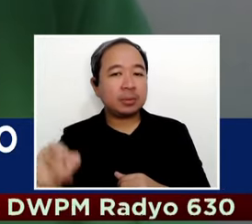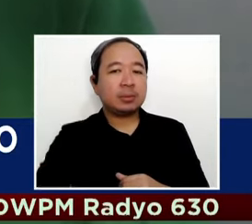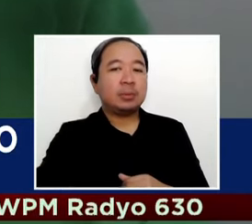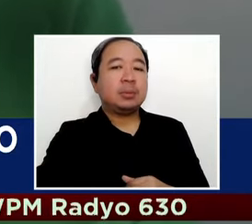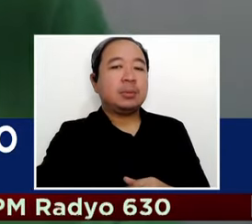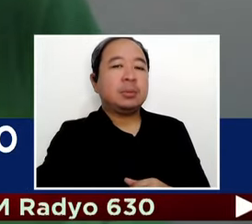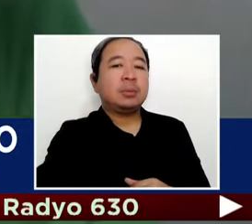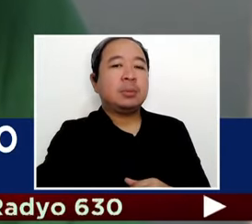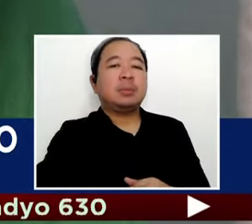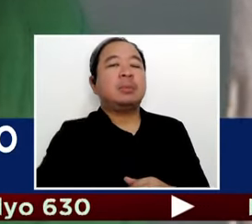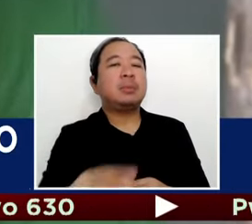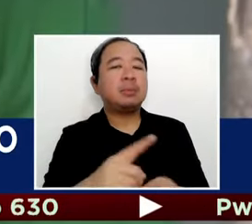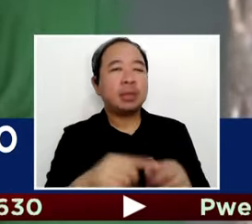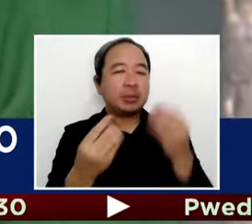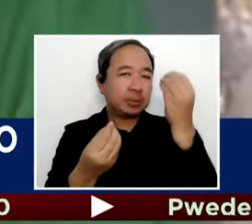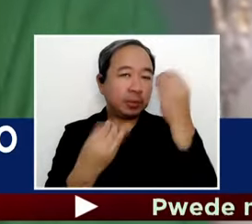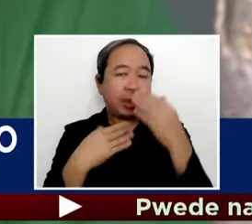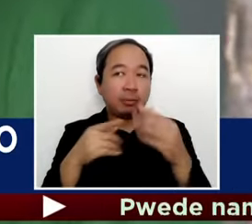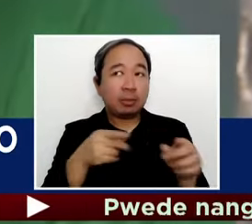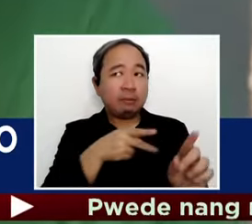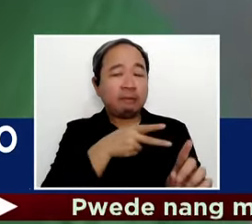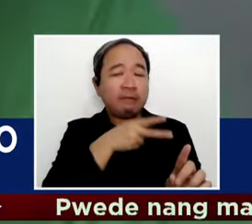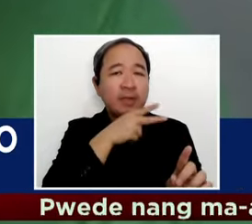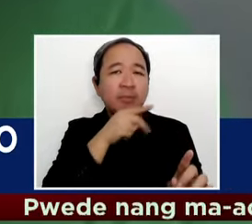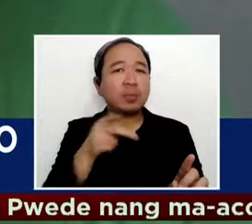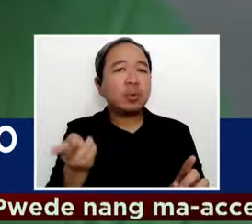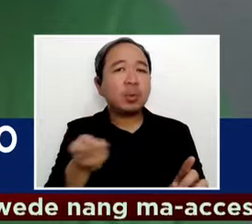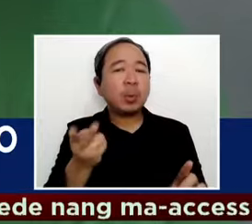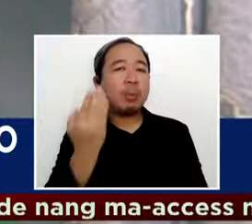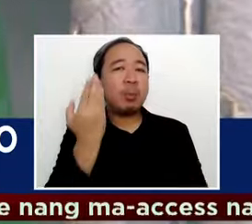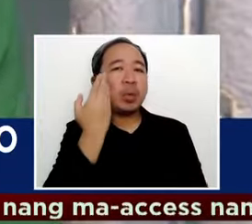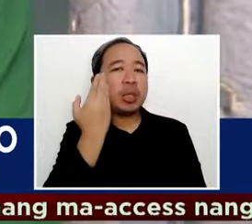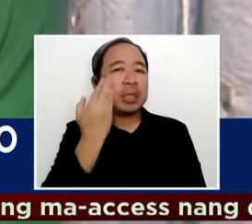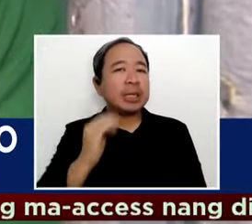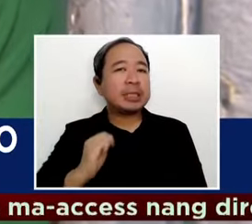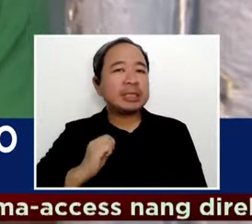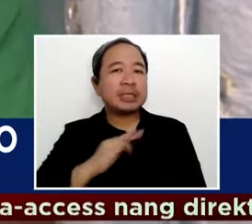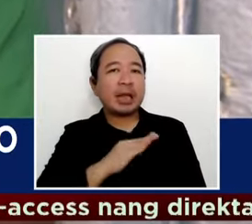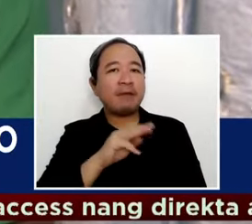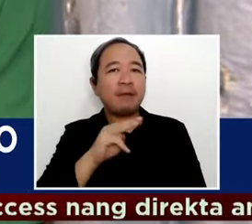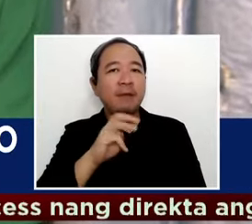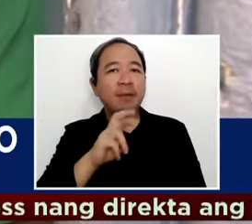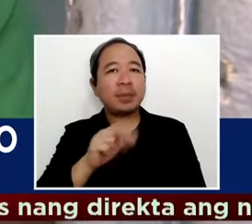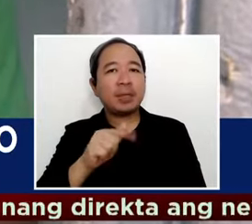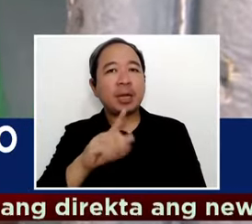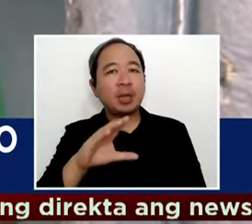hindi lang po. Pero sabi po sir ng victim, ay nagpakilala daw po kayo ng mga Meralco employees. Opo,